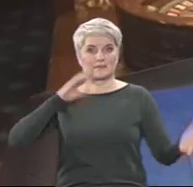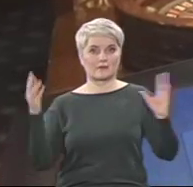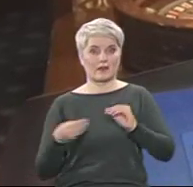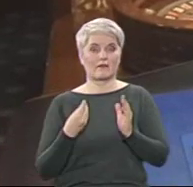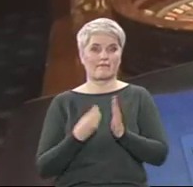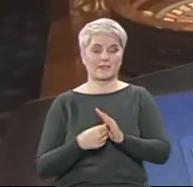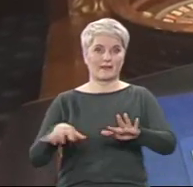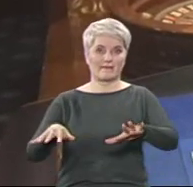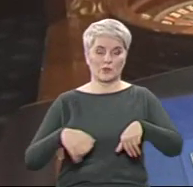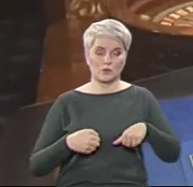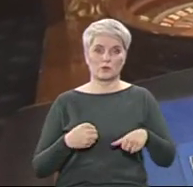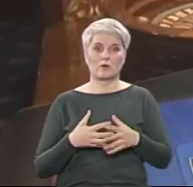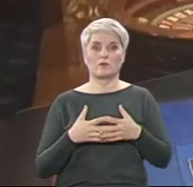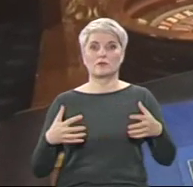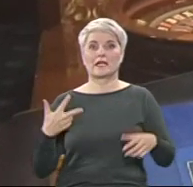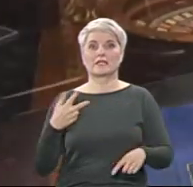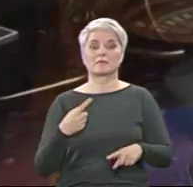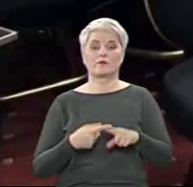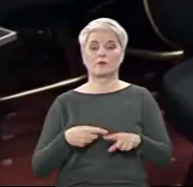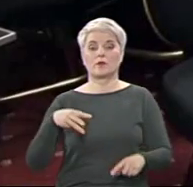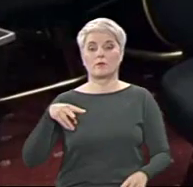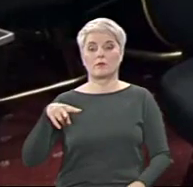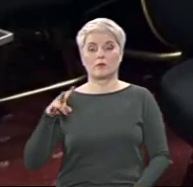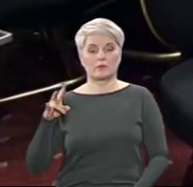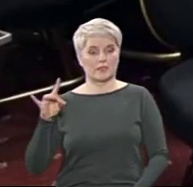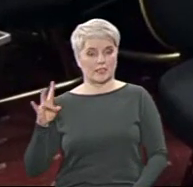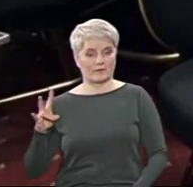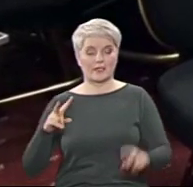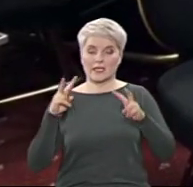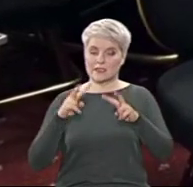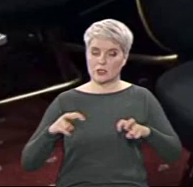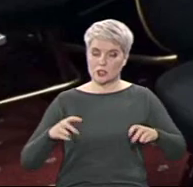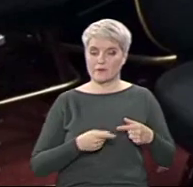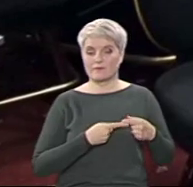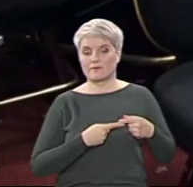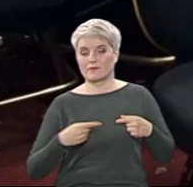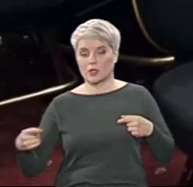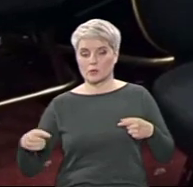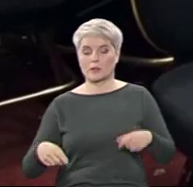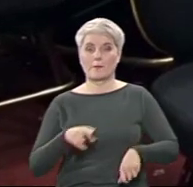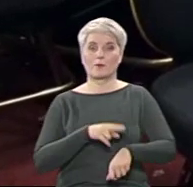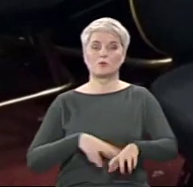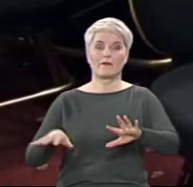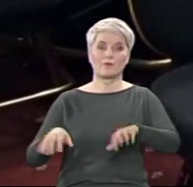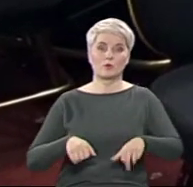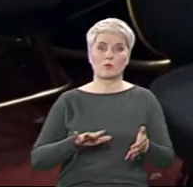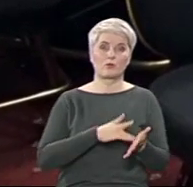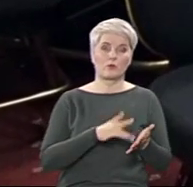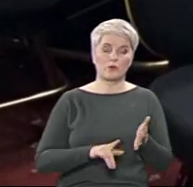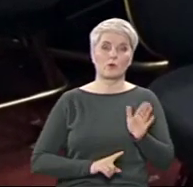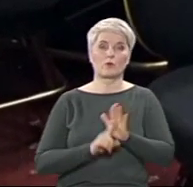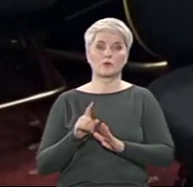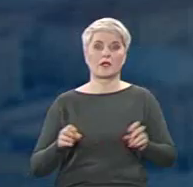вартість вилученого перевищує 3,5 мільйони гривень. Слідчі дії тривають, правоохоронці вилучають чорнову бухгалтерію, розпочато